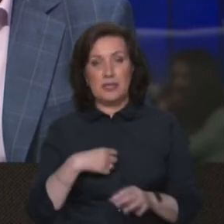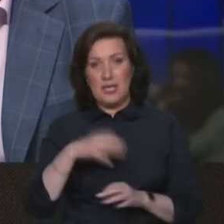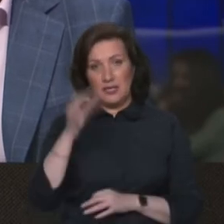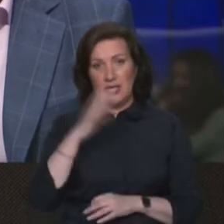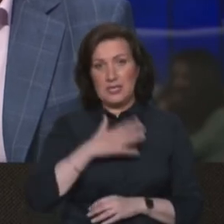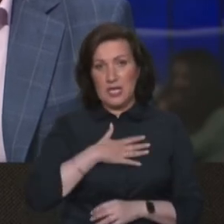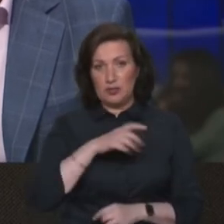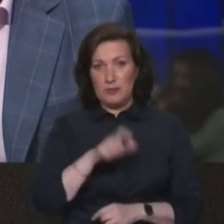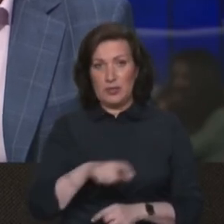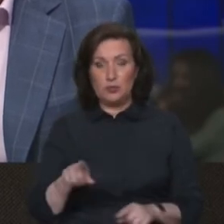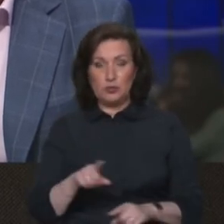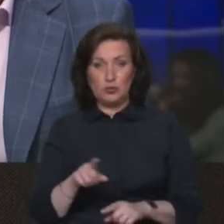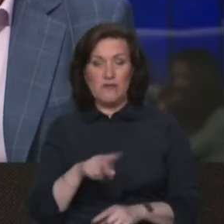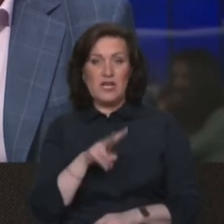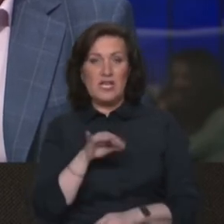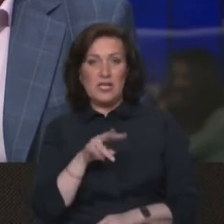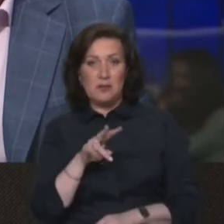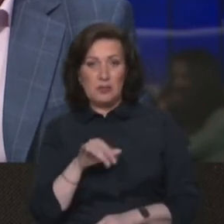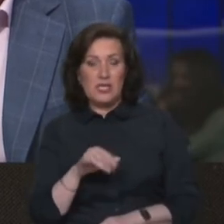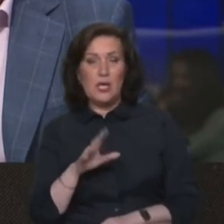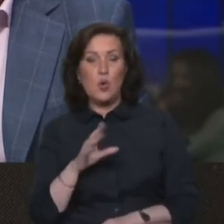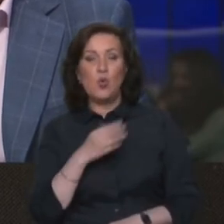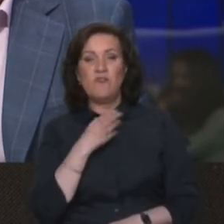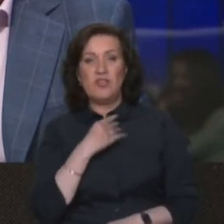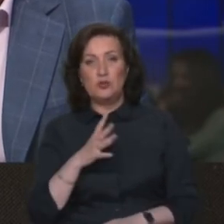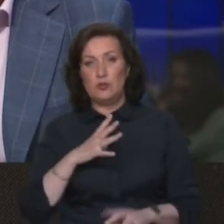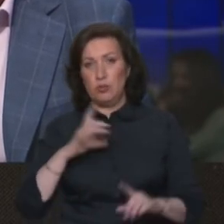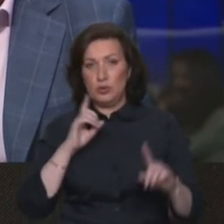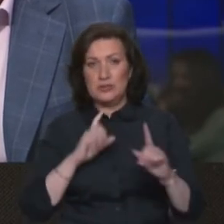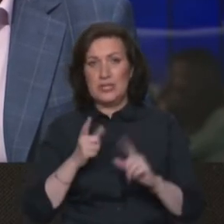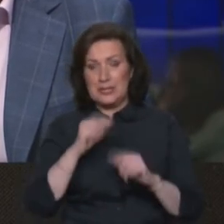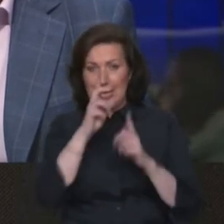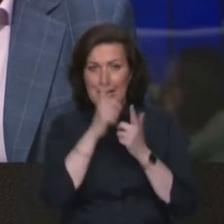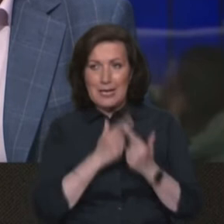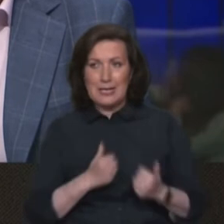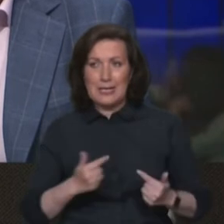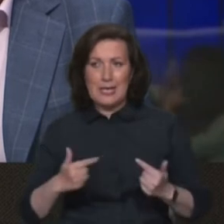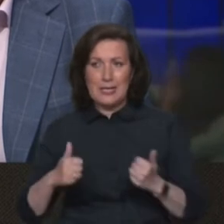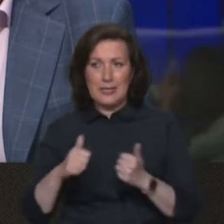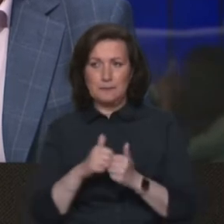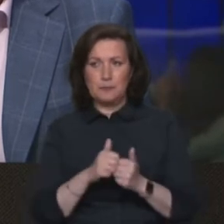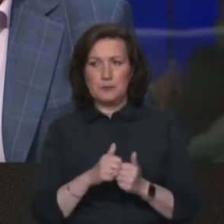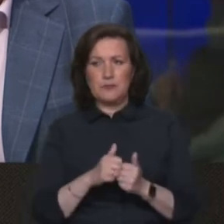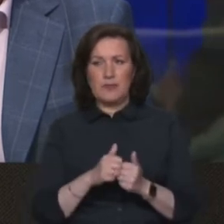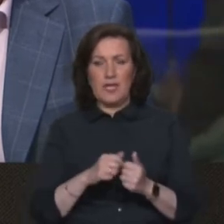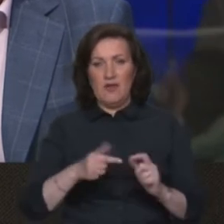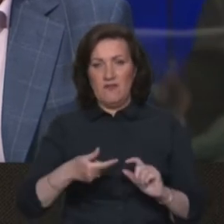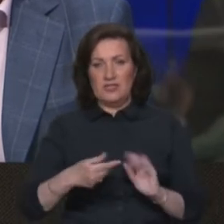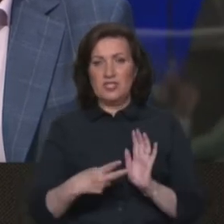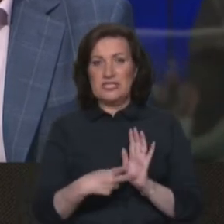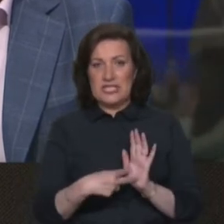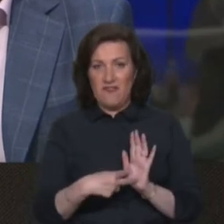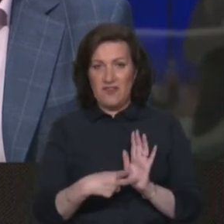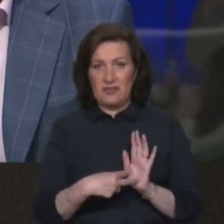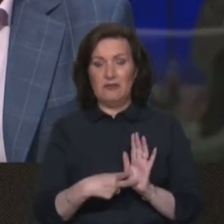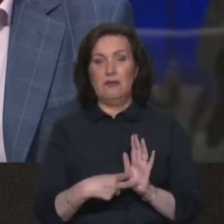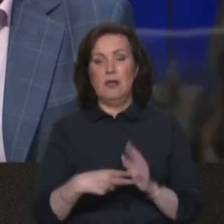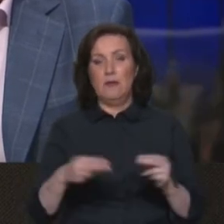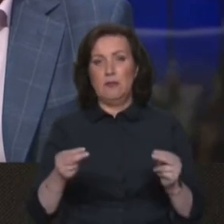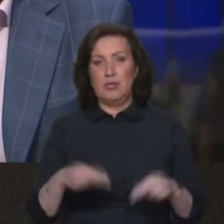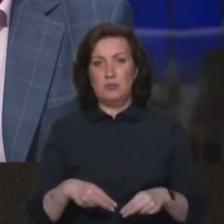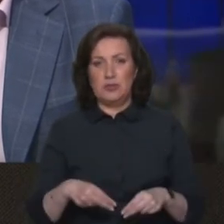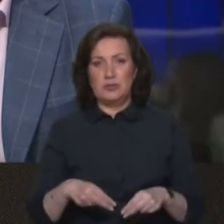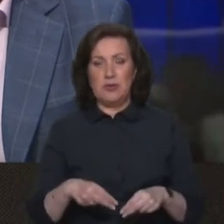нагадаю нашим глядачам, що у липні у Вільнюсі відбувся саміт, де країни Великої Сімки, G7,